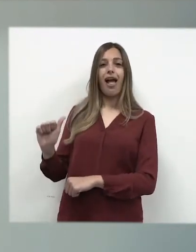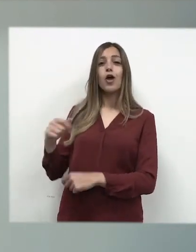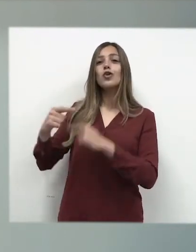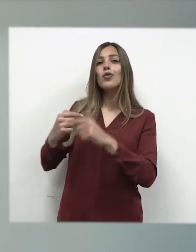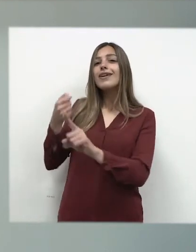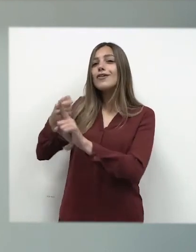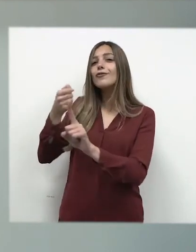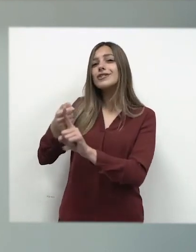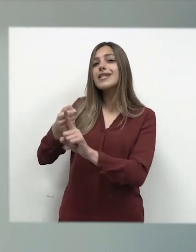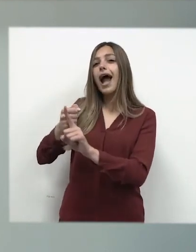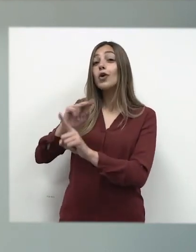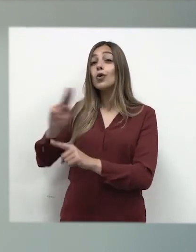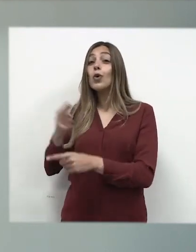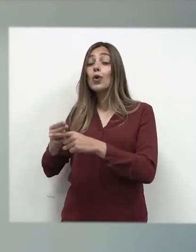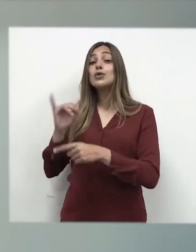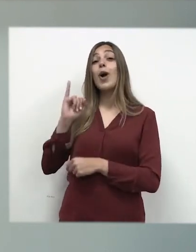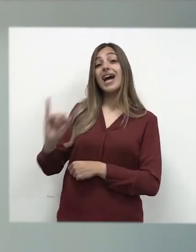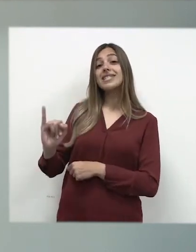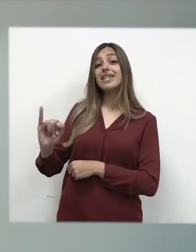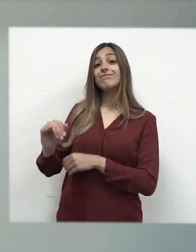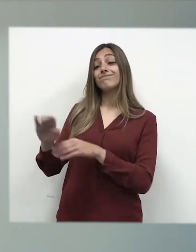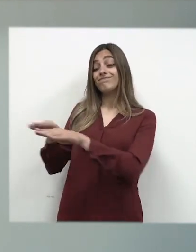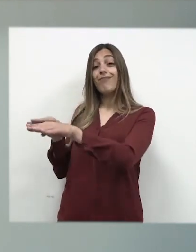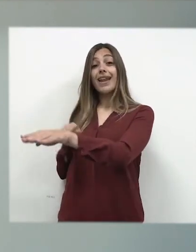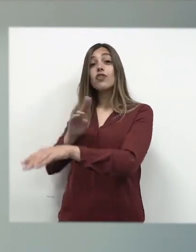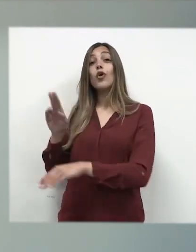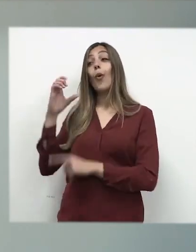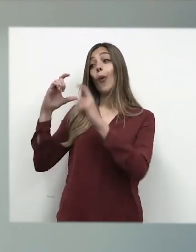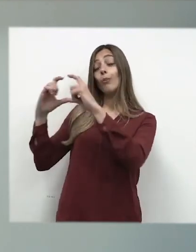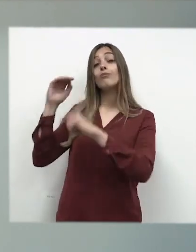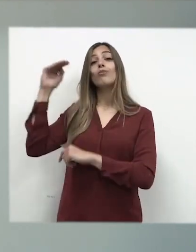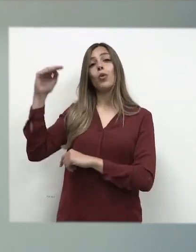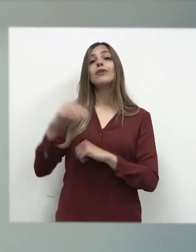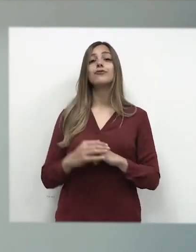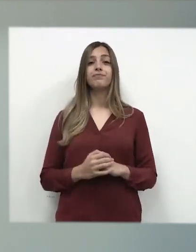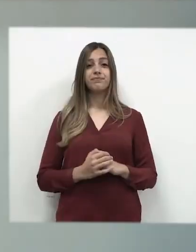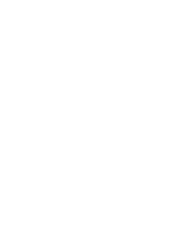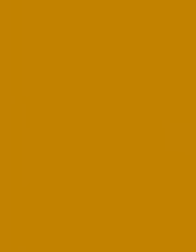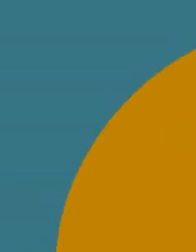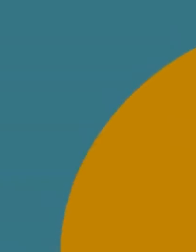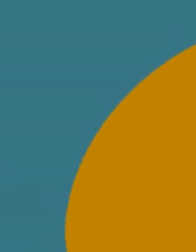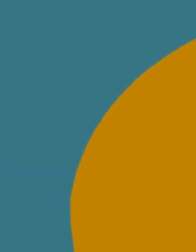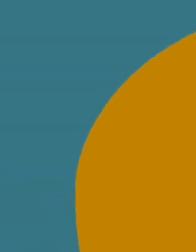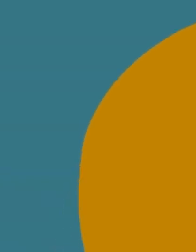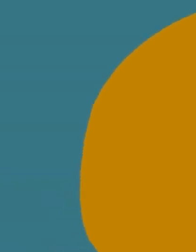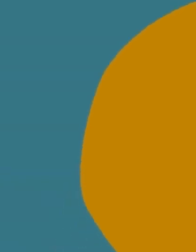li l-korb tal-pulutjija u l-ill-leża finn jgħu l-infurt-sar u għab-bus ta' blue badge park eġin